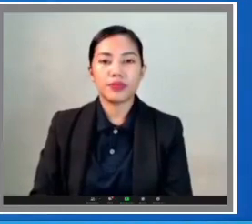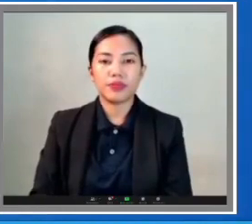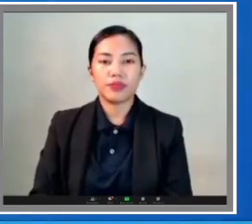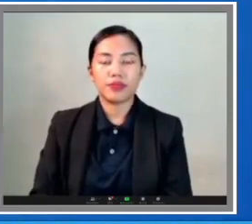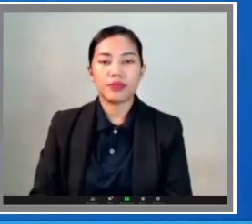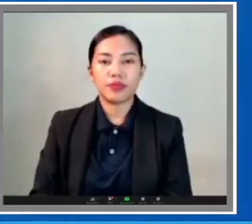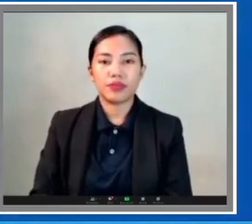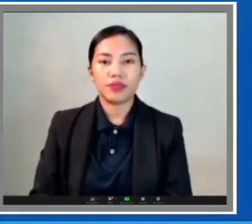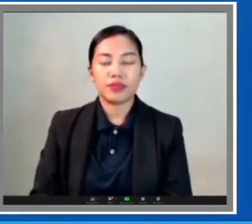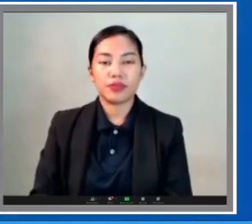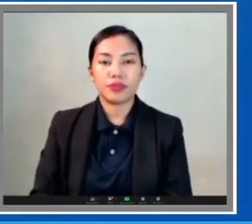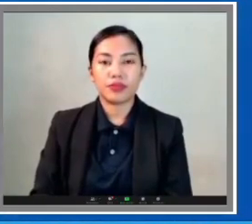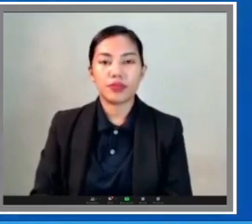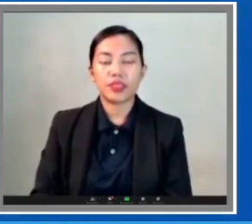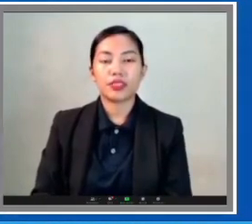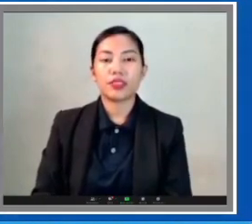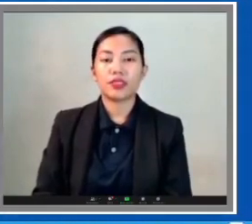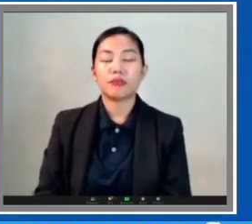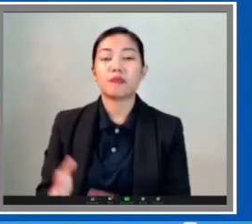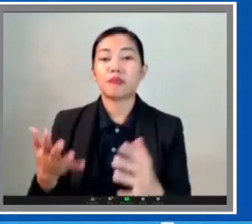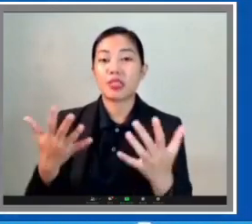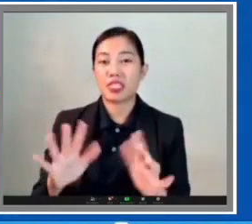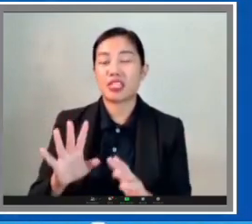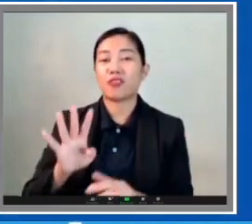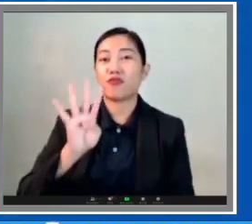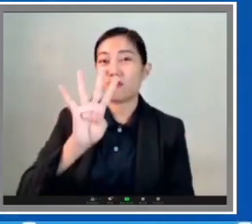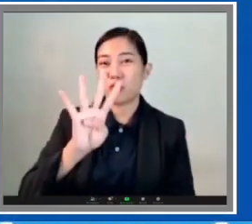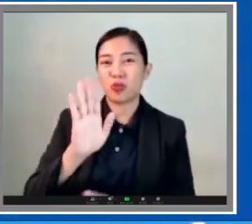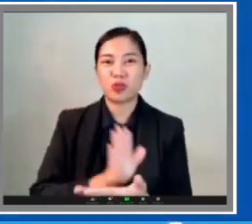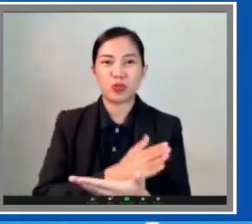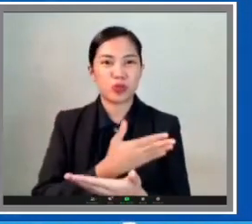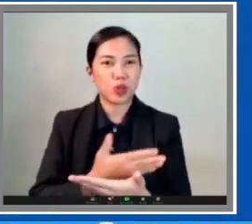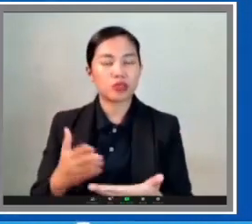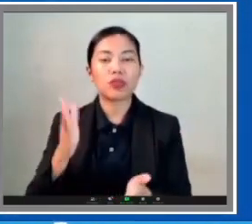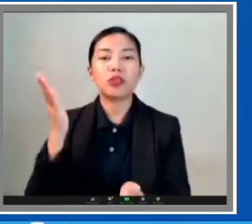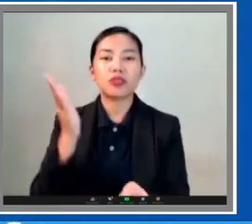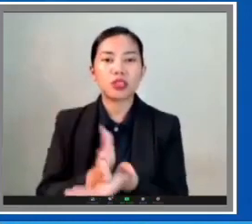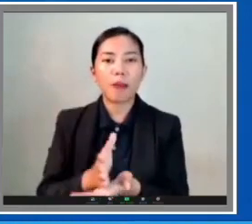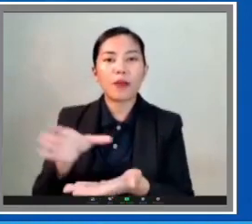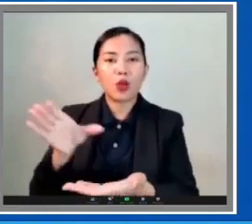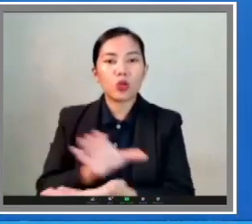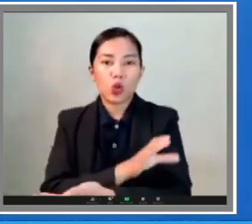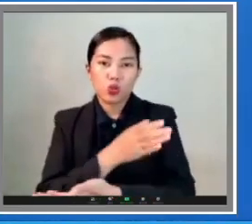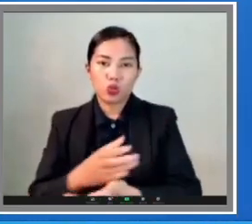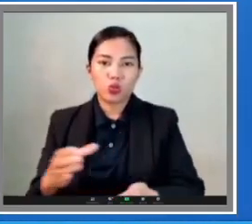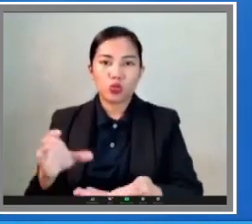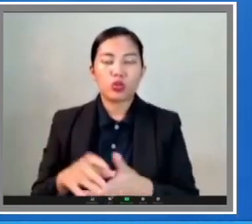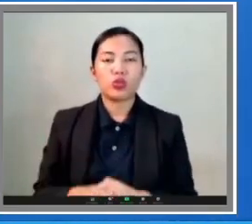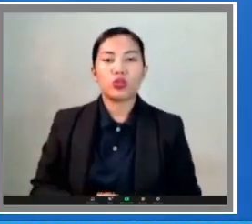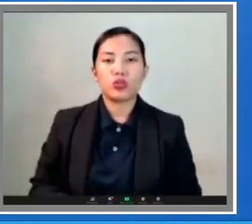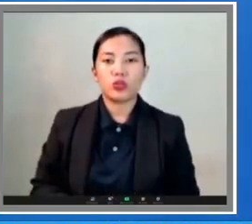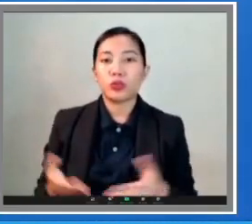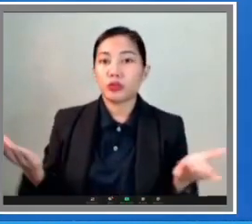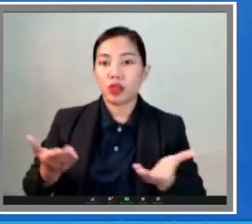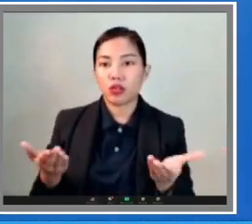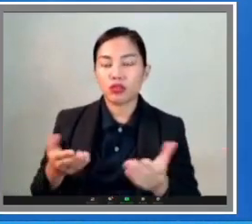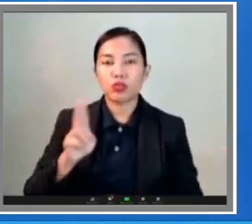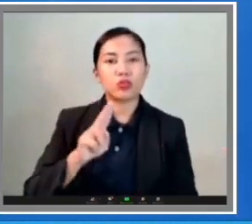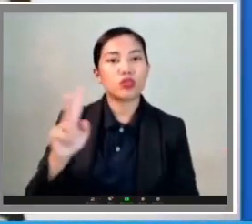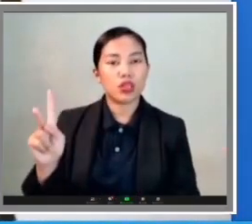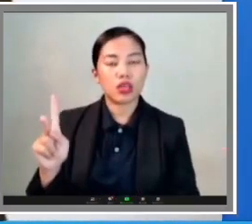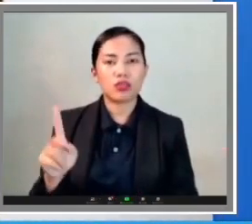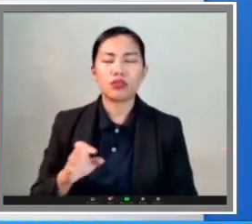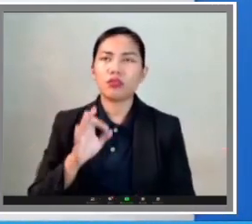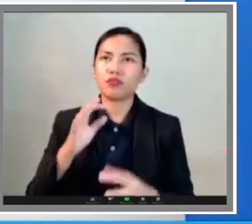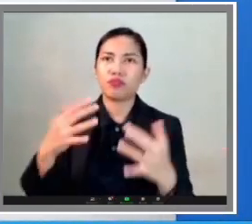Matapos ang apat na kanta, itinigil na ang Gloria concert ni Sam Smith sa Manchester United Kingdom. Ikinagulat yan ng fans at